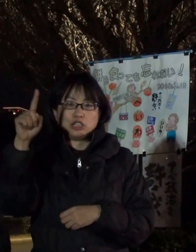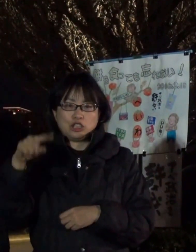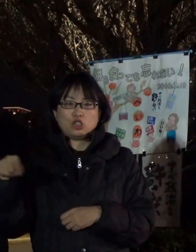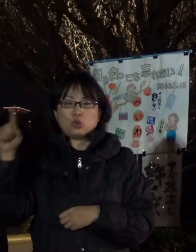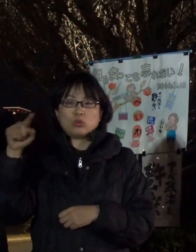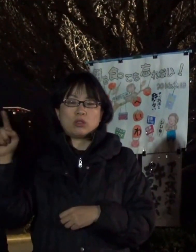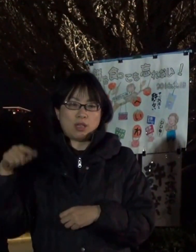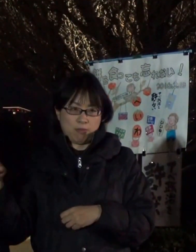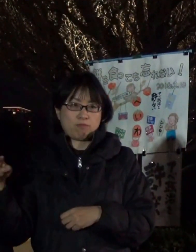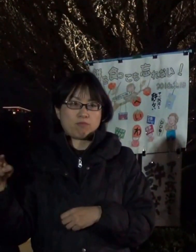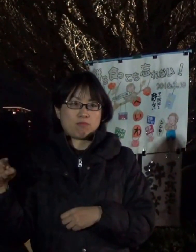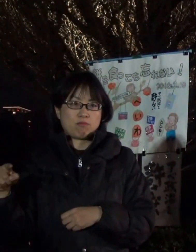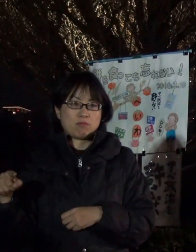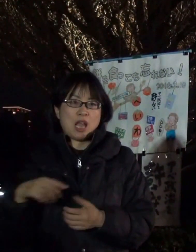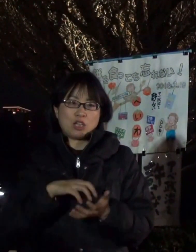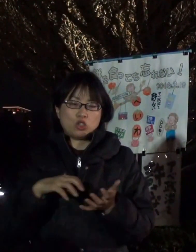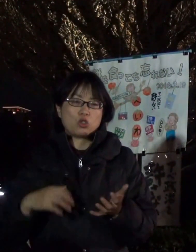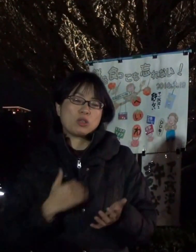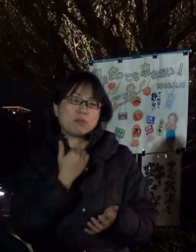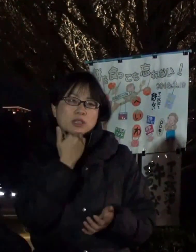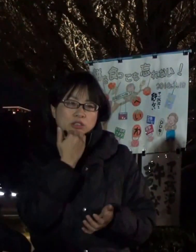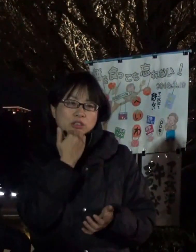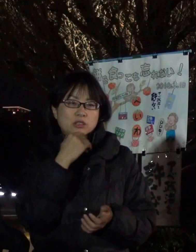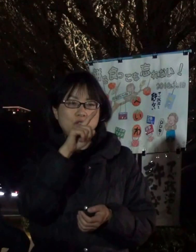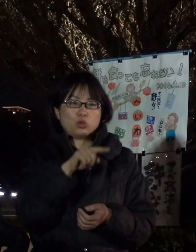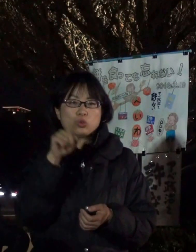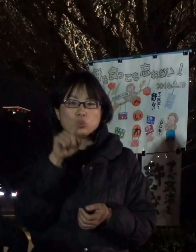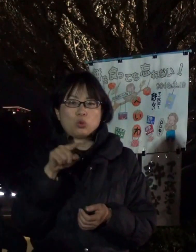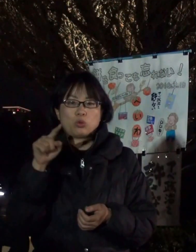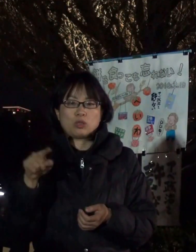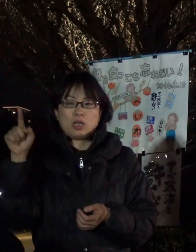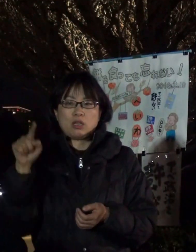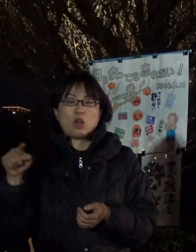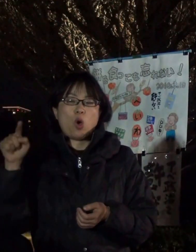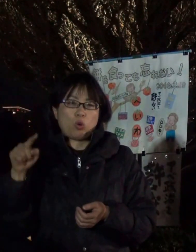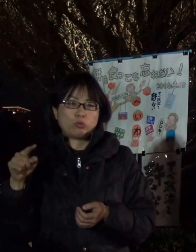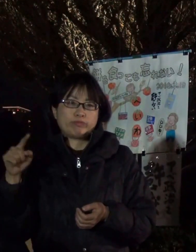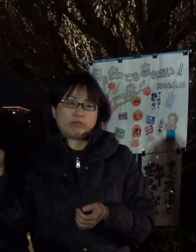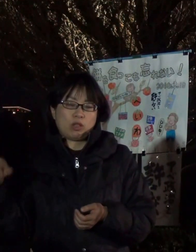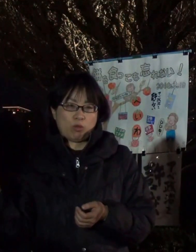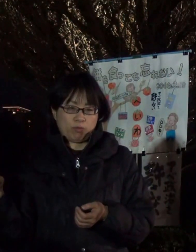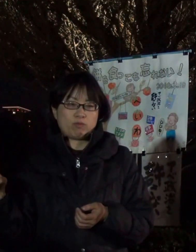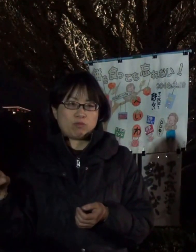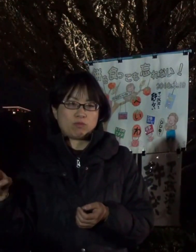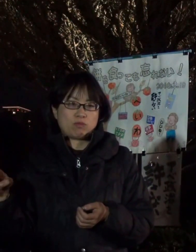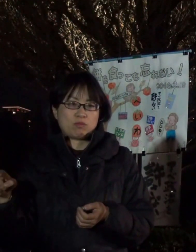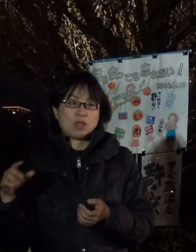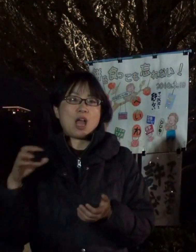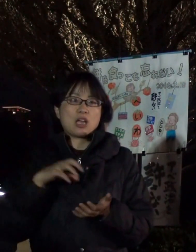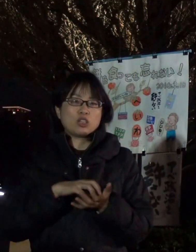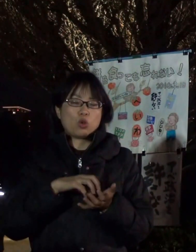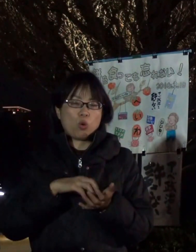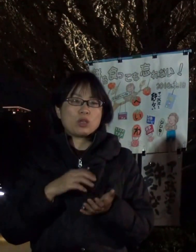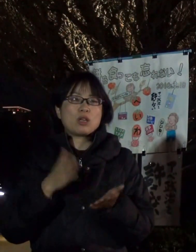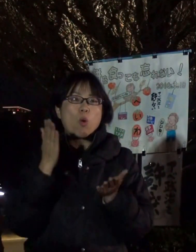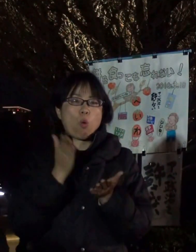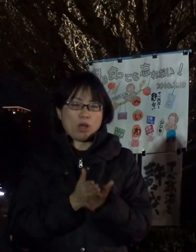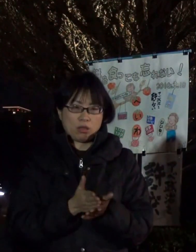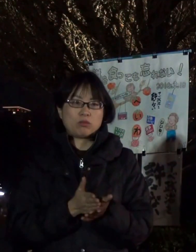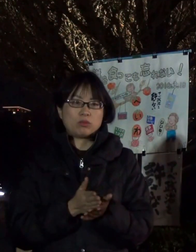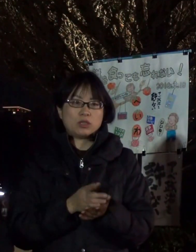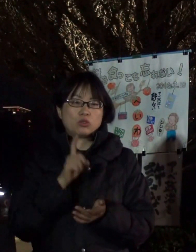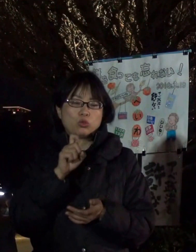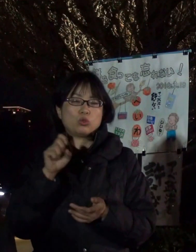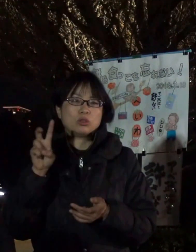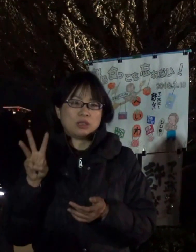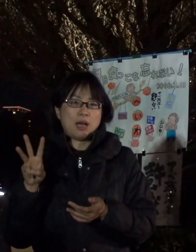アルプス処理待ち水が約 16.6 万トン、アルプス処理積み水が約 61.3 万トン、設置済みタンク